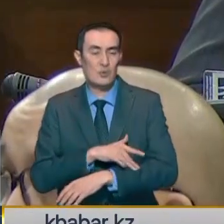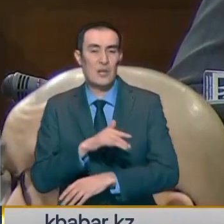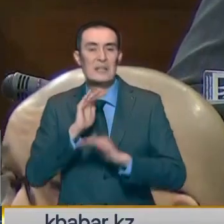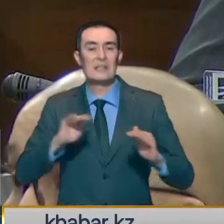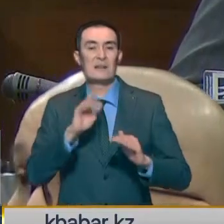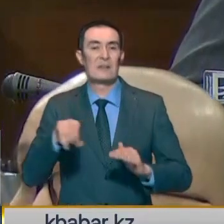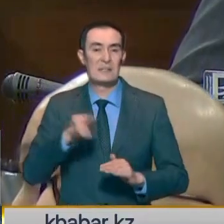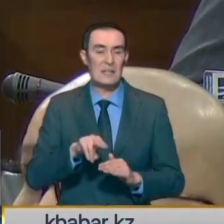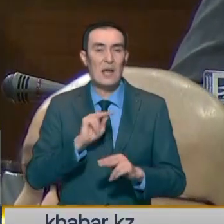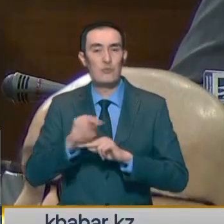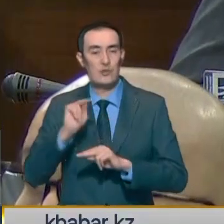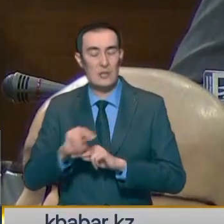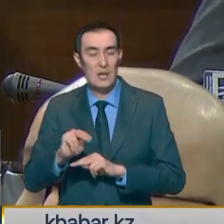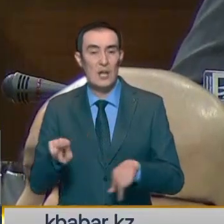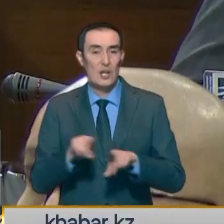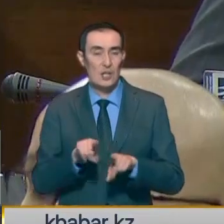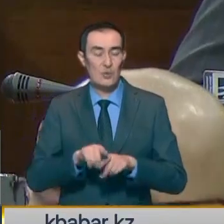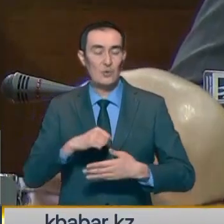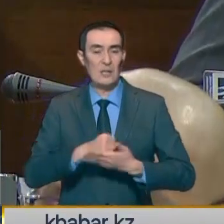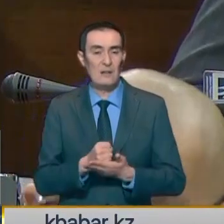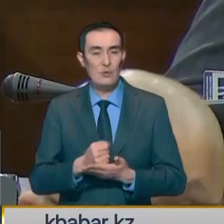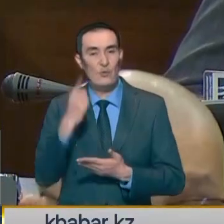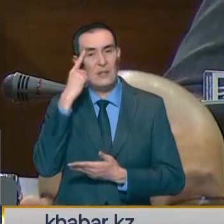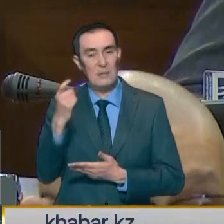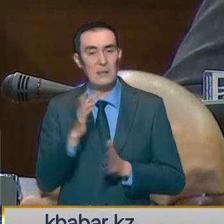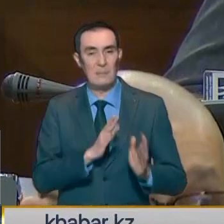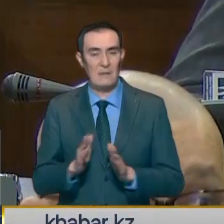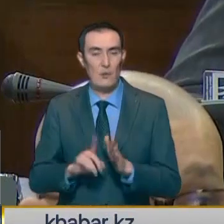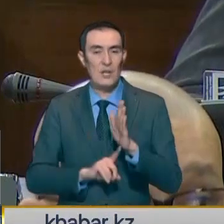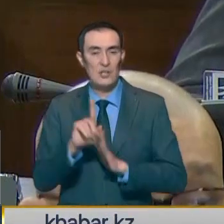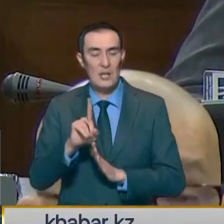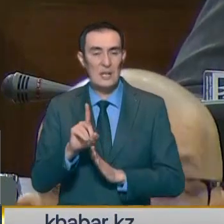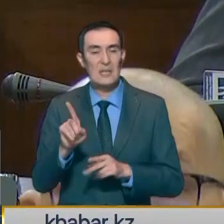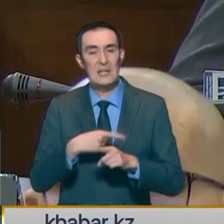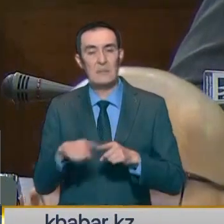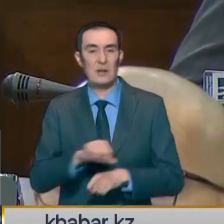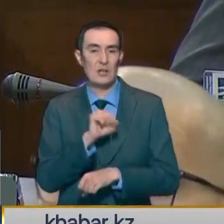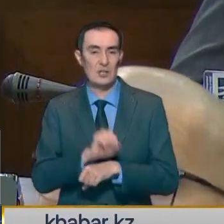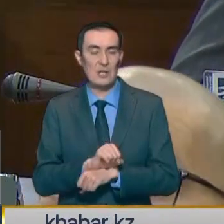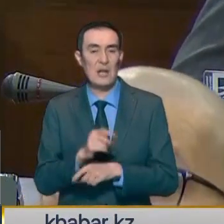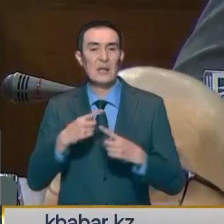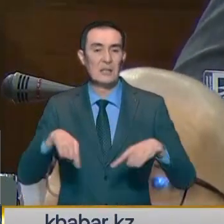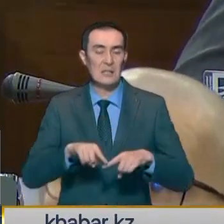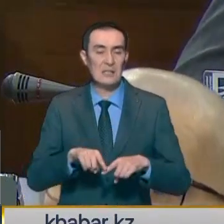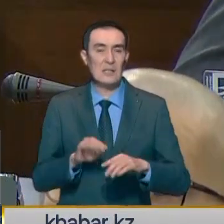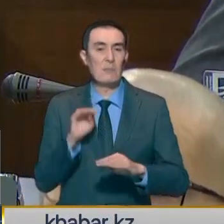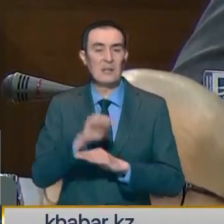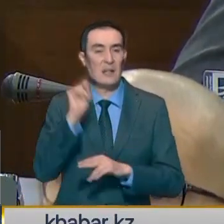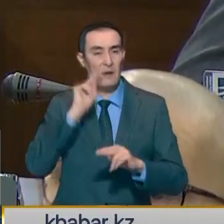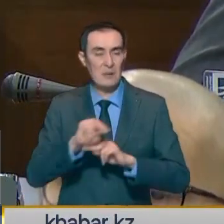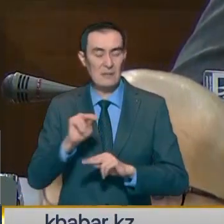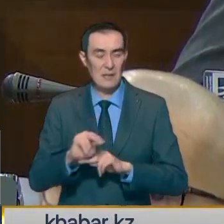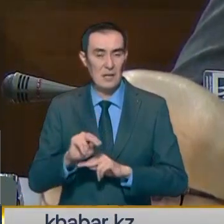дошкольного воспитания и обучения. Кроме того, устанавливается уведомительный порядок о начале или прекращении деятельности для организации дополнительного